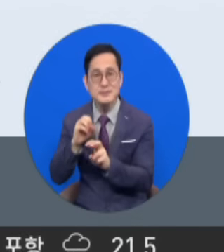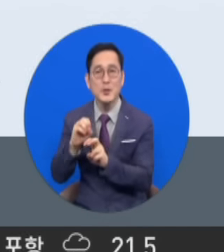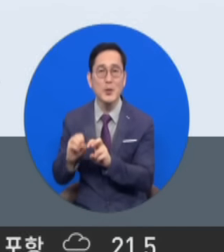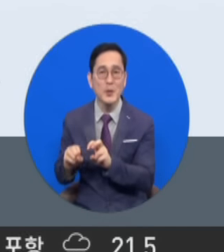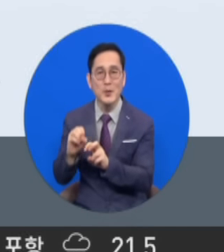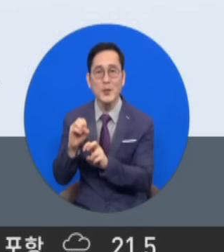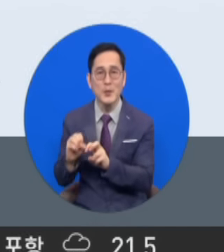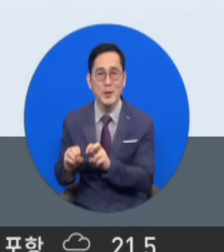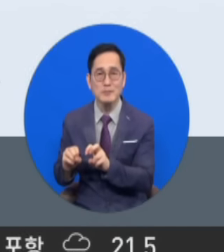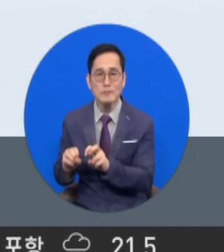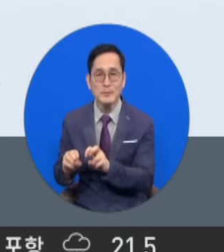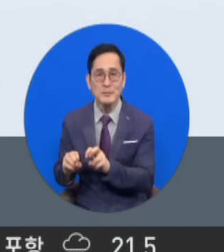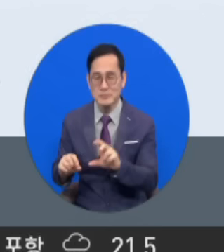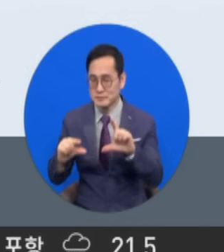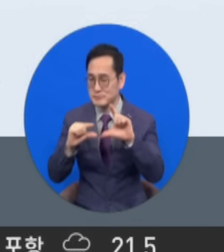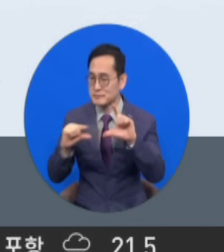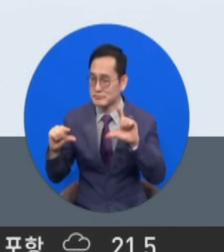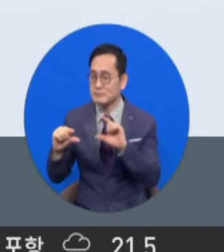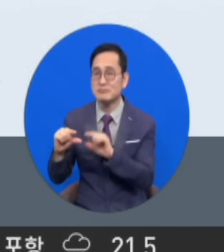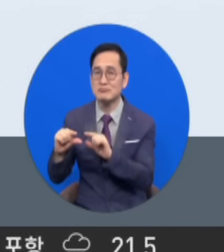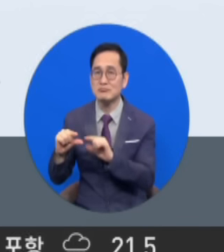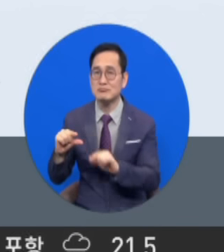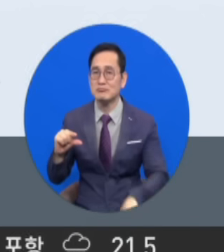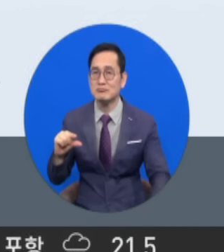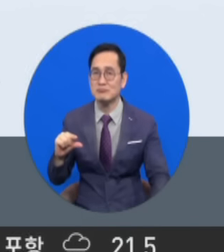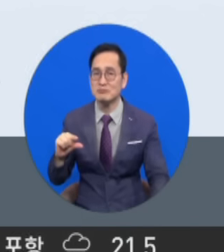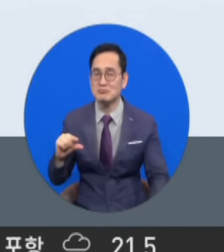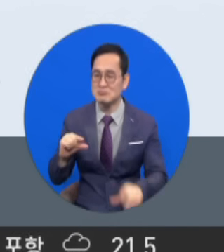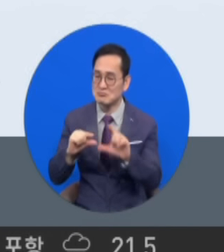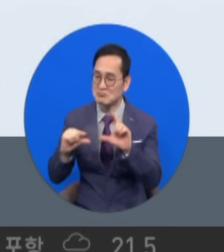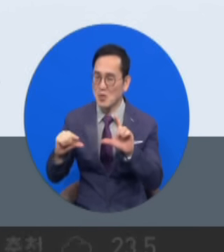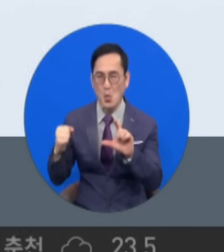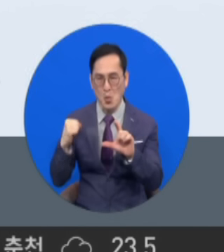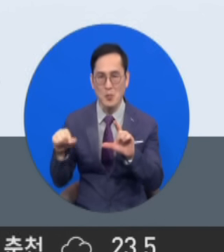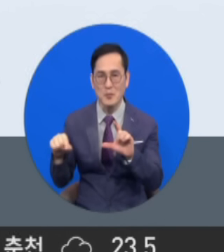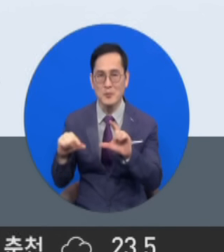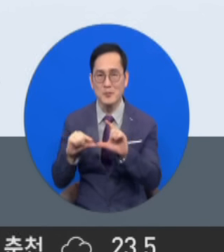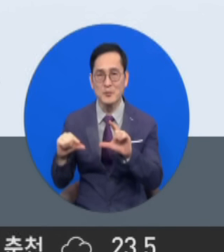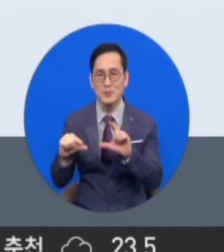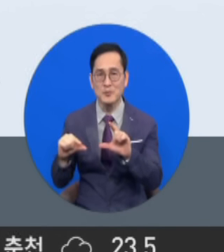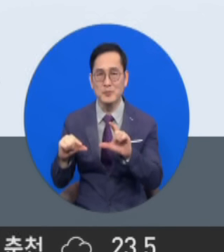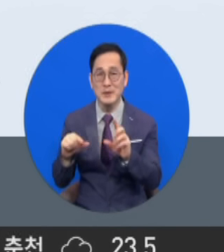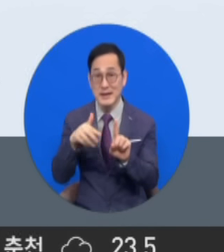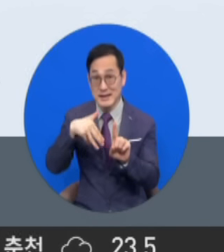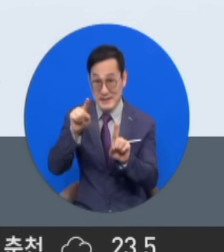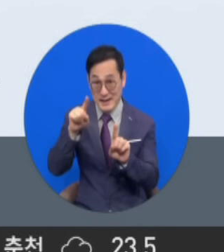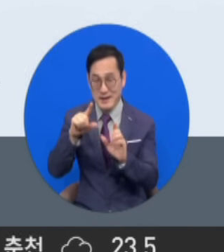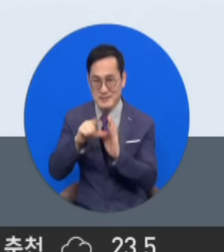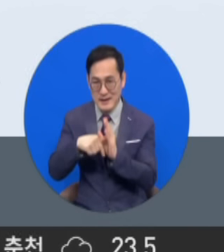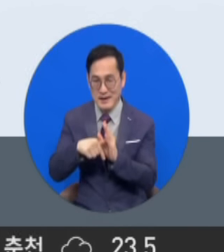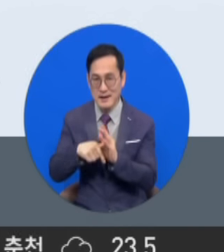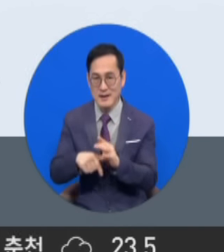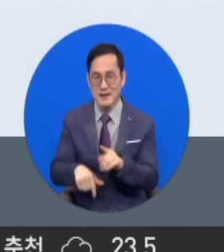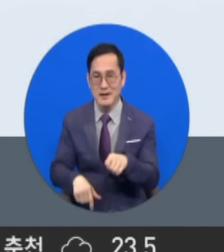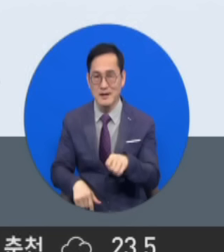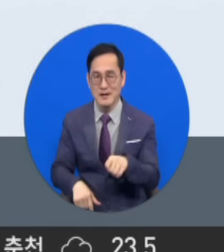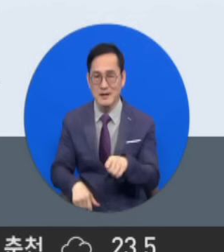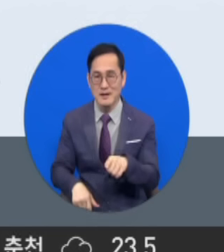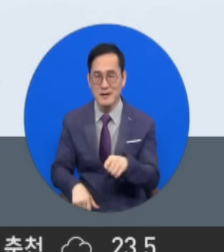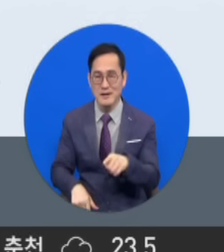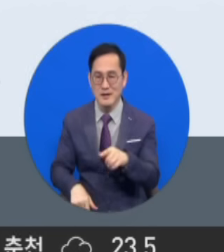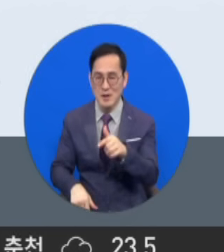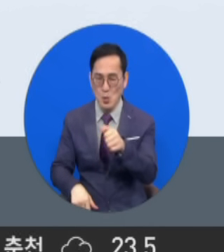그런 수치예요. 왜냐하면은 1차 결선에서 한동훈 후보나 원희룡 후보나 나경 후보, 윤상현 후보 중 한 명이